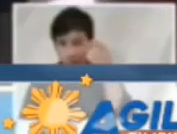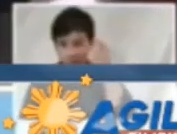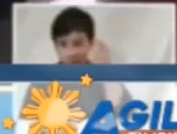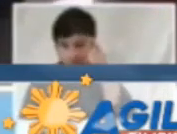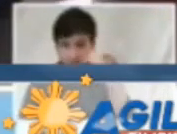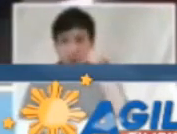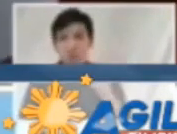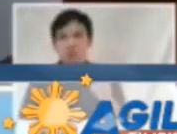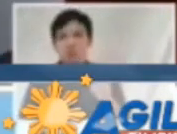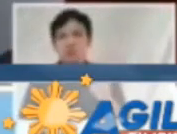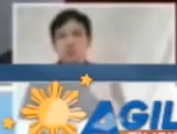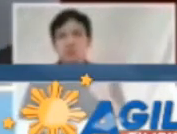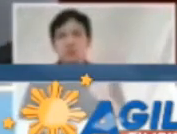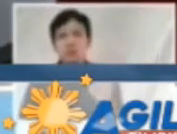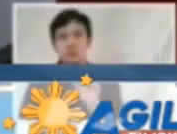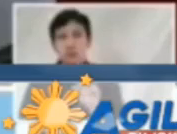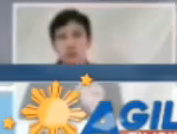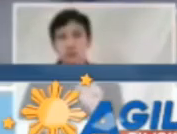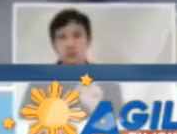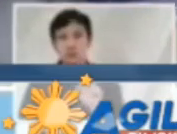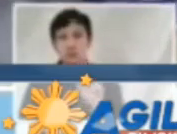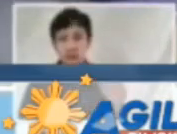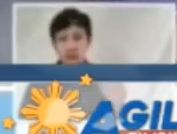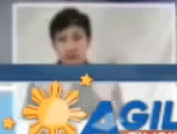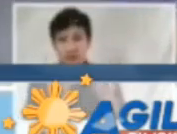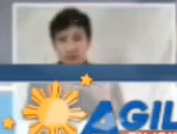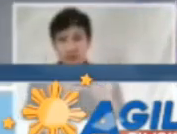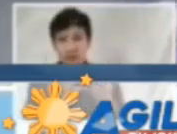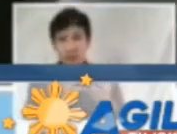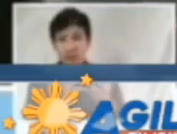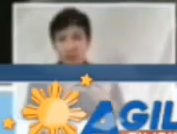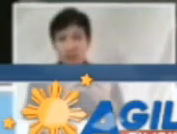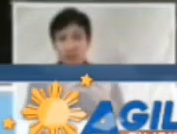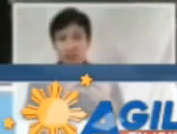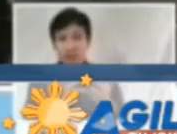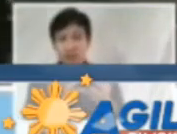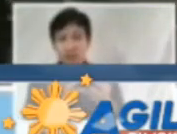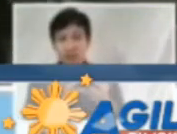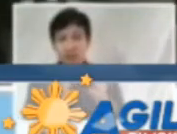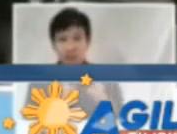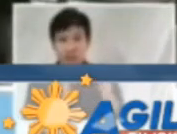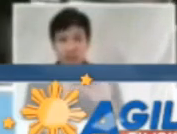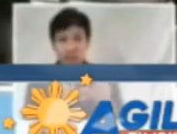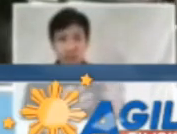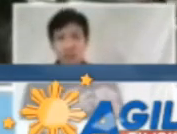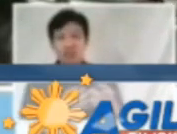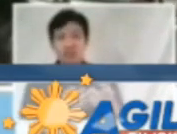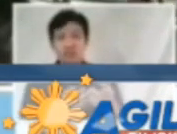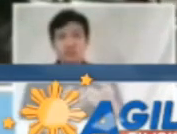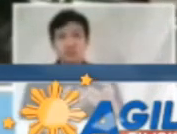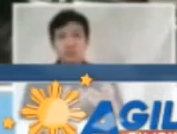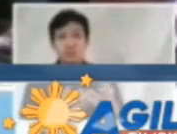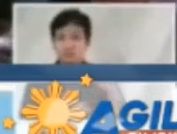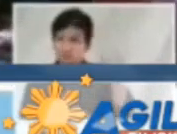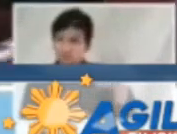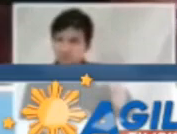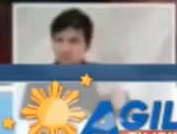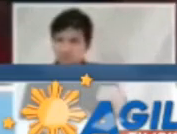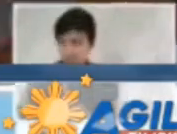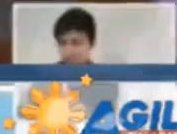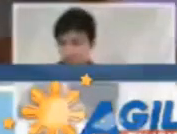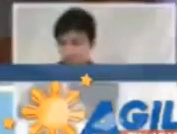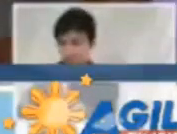So isa po itong magandang balita, no? Inaantay na lang po natin ang magiging guidelines magmumula sa